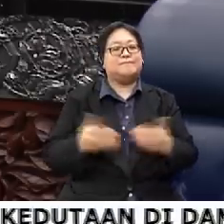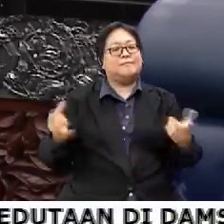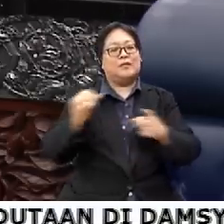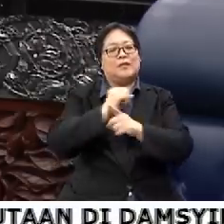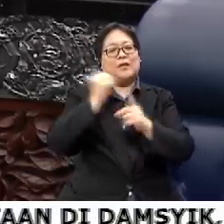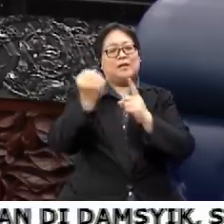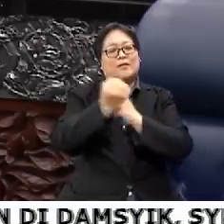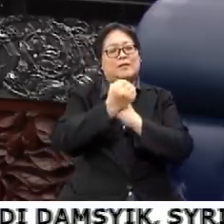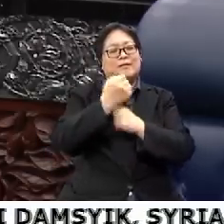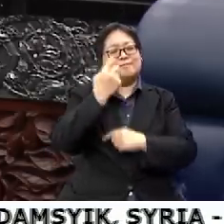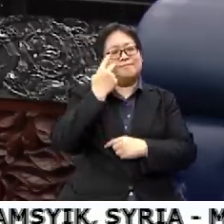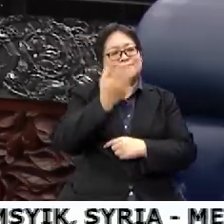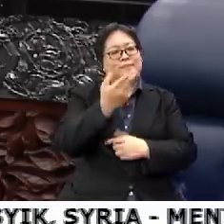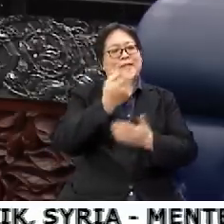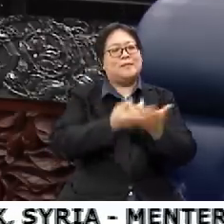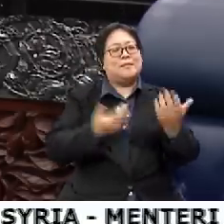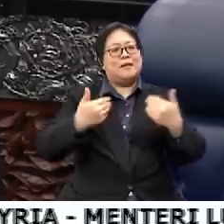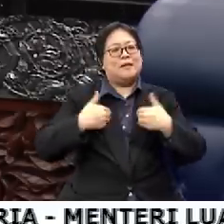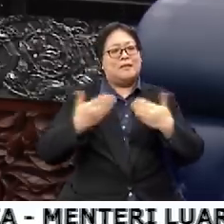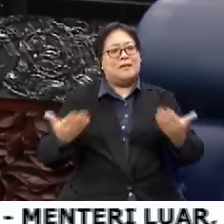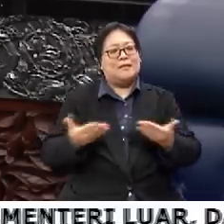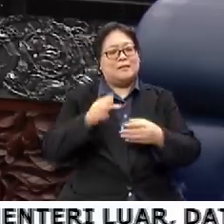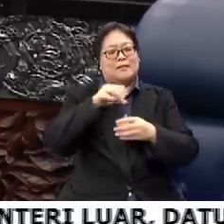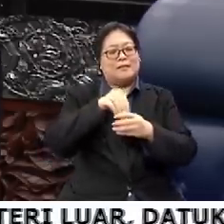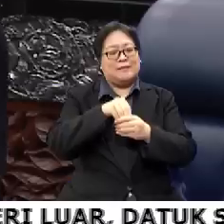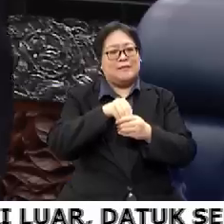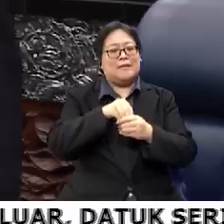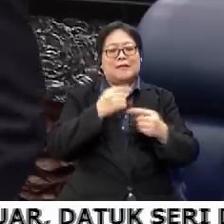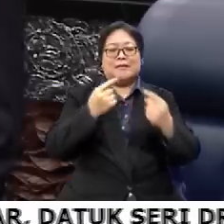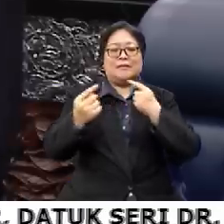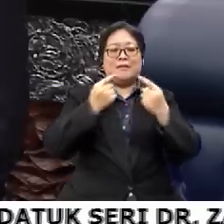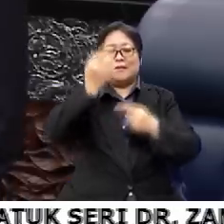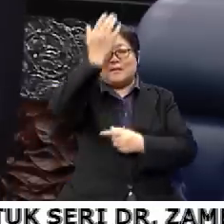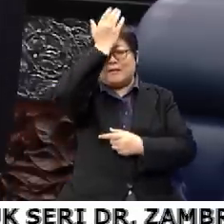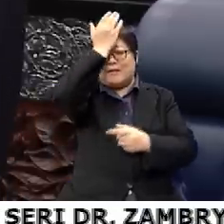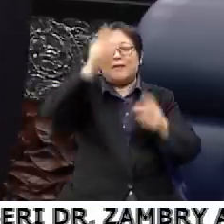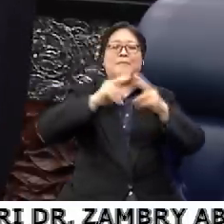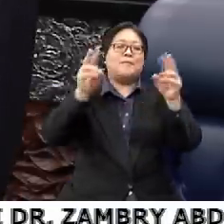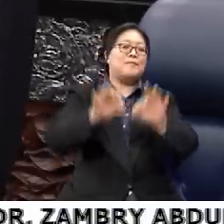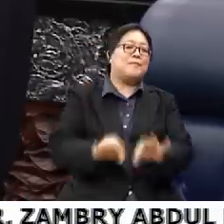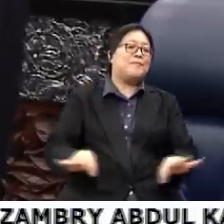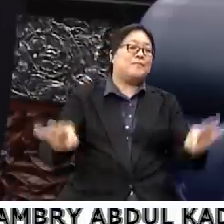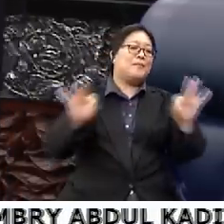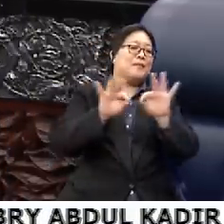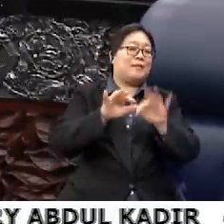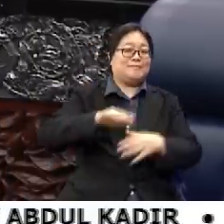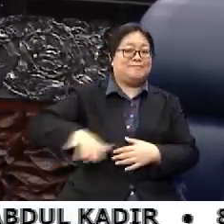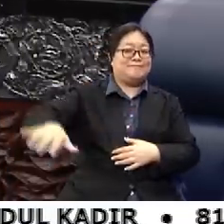Keadaan yang saya lihat bahawa apa yang terkandung tersirat dalam tita diraja ini cukup penting bagi kita selaku ahli